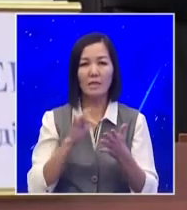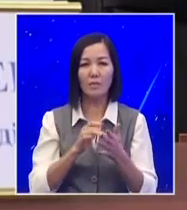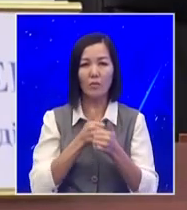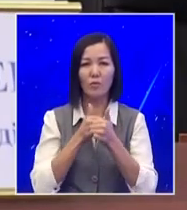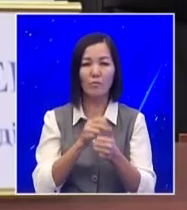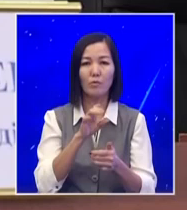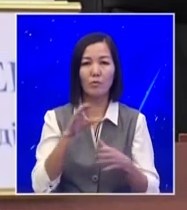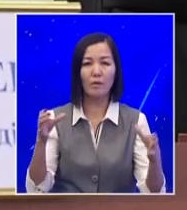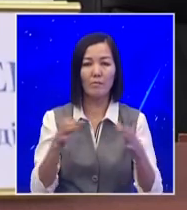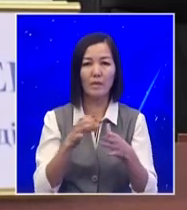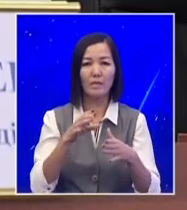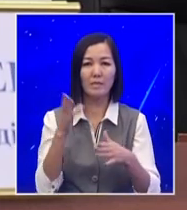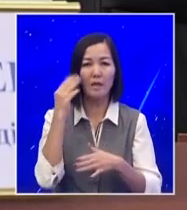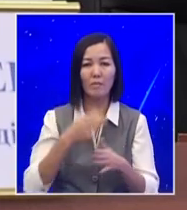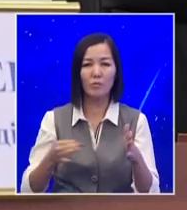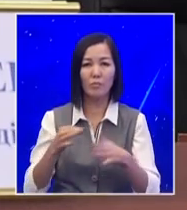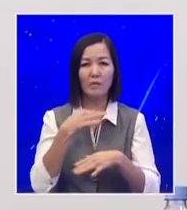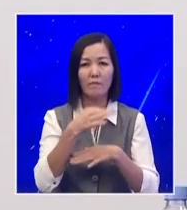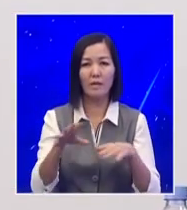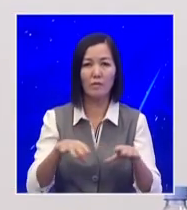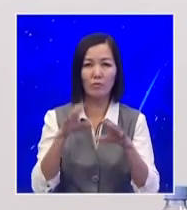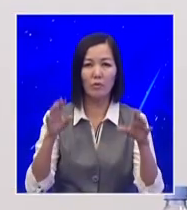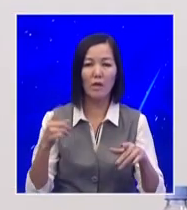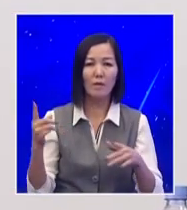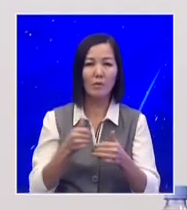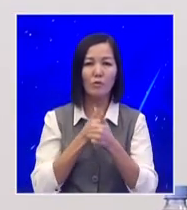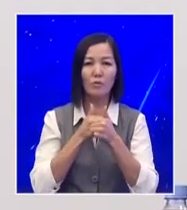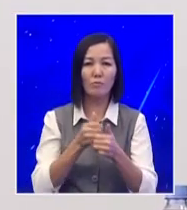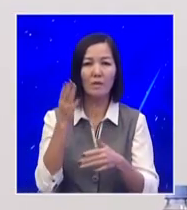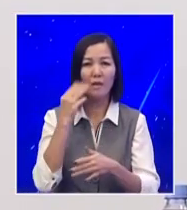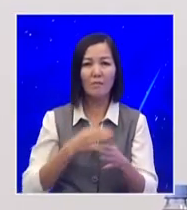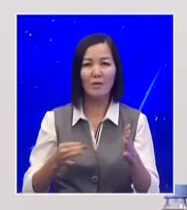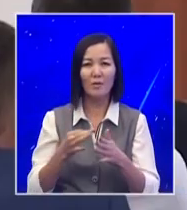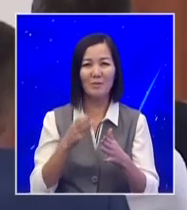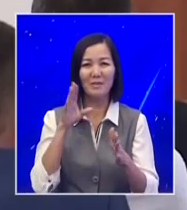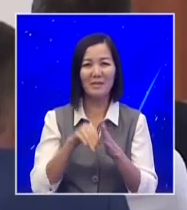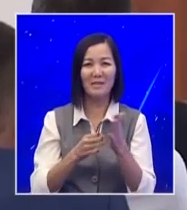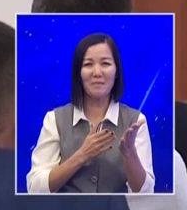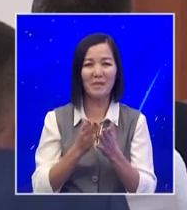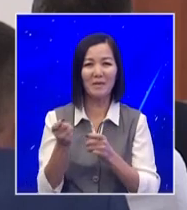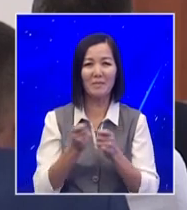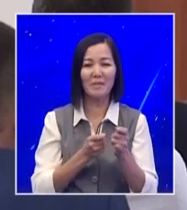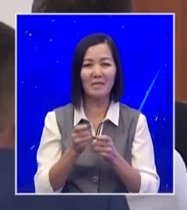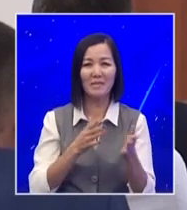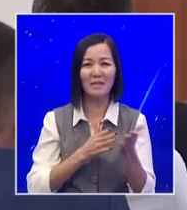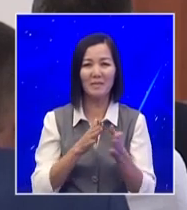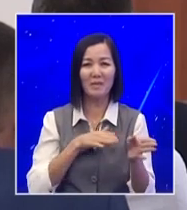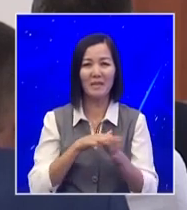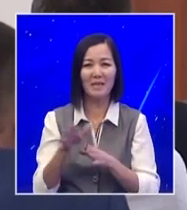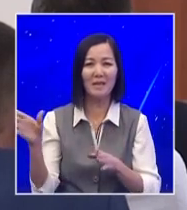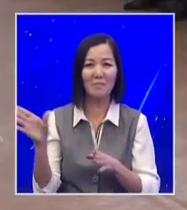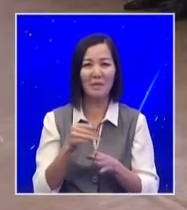Алматы облыстық филиалы төрағасының бірінші орынбасары, Алматы облысы ішкі саясат басқармасының басшысы қызметтерін атқарды. Қай істе де